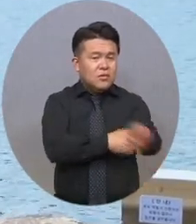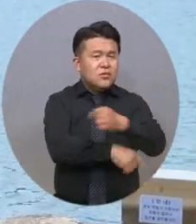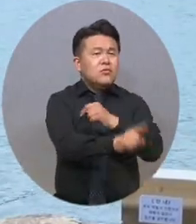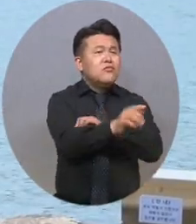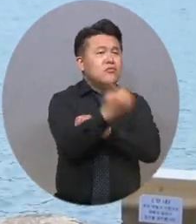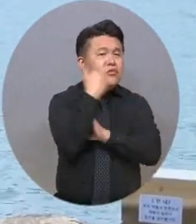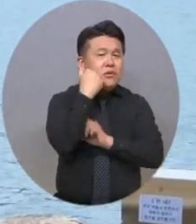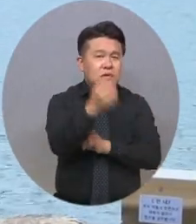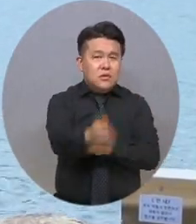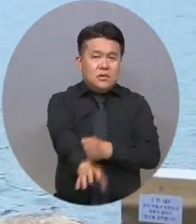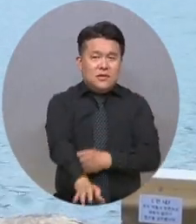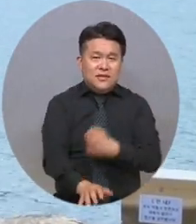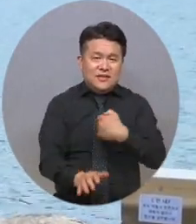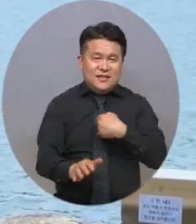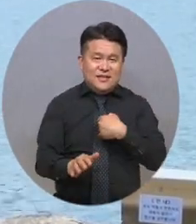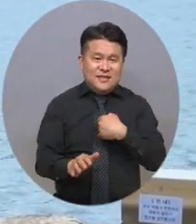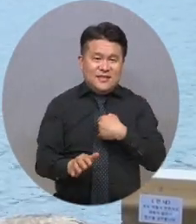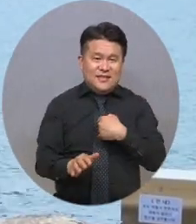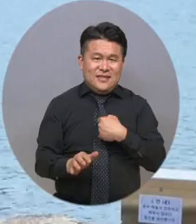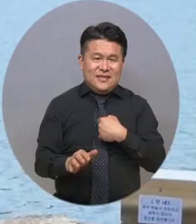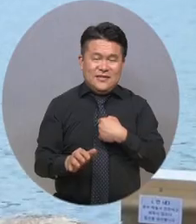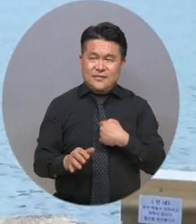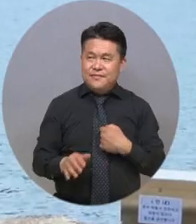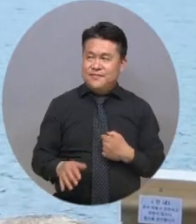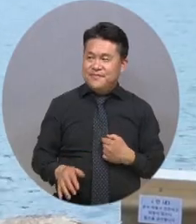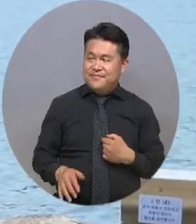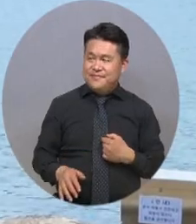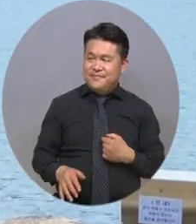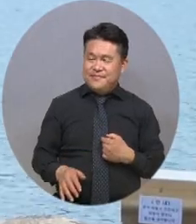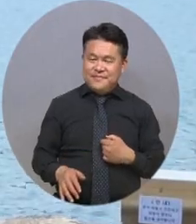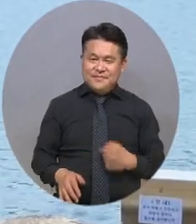누구요? 정태 없다.